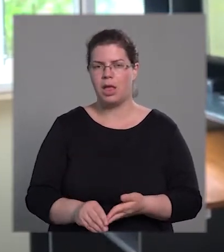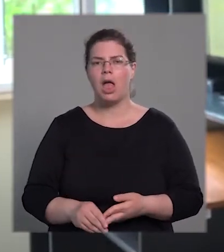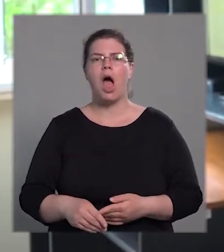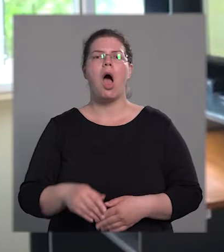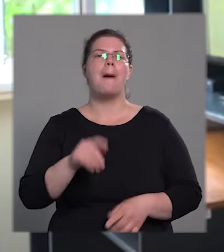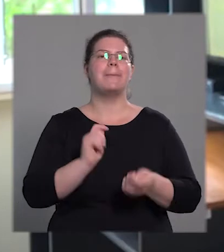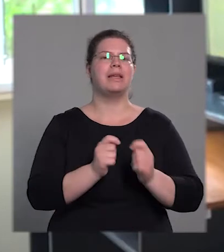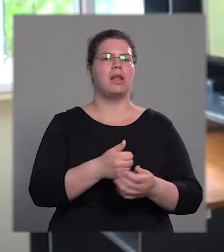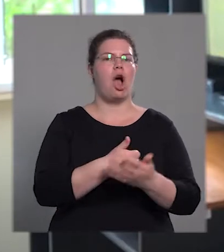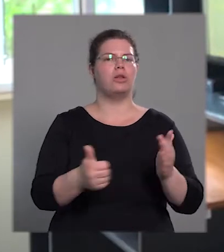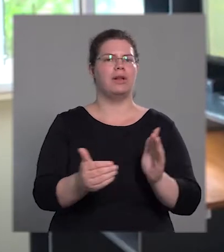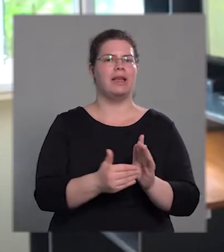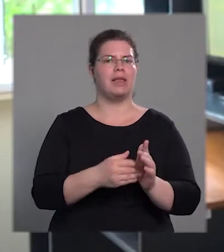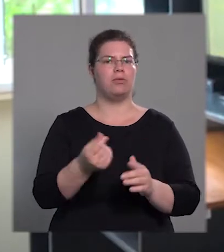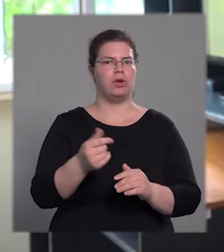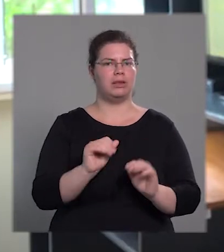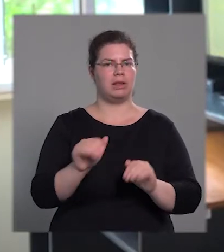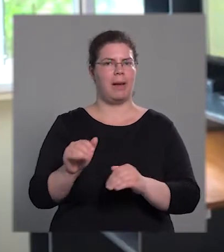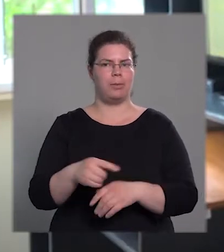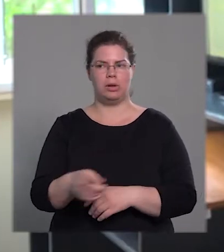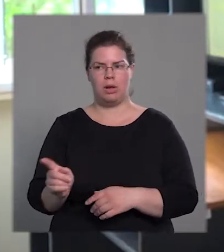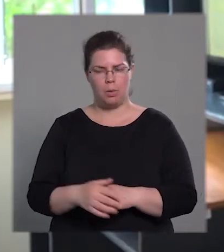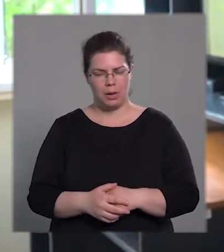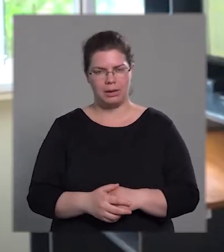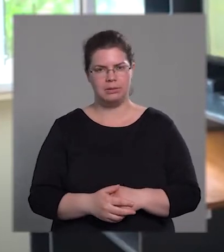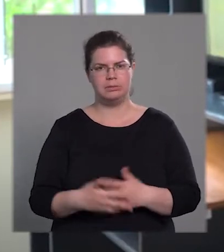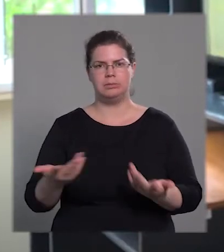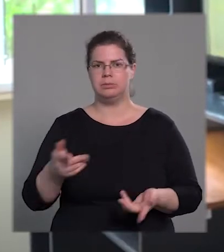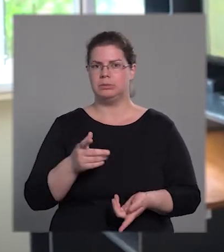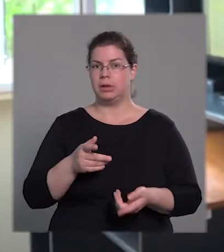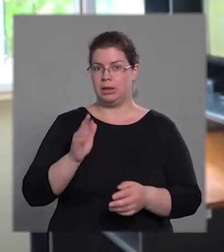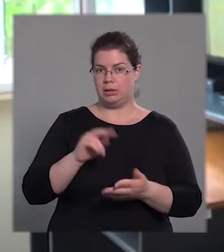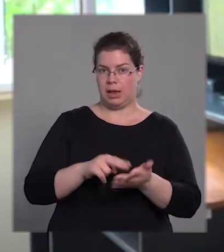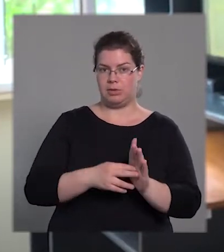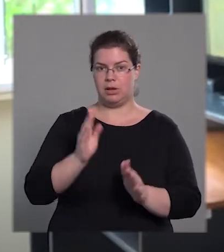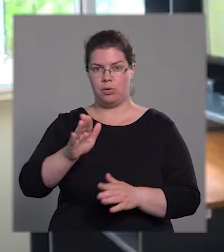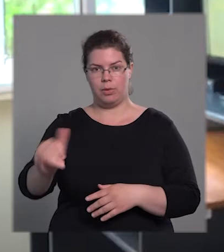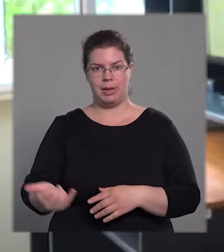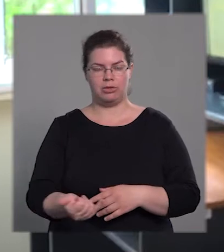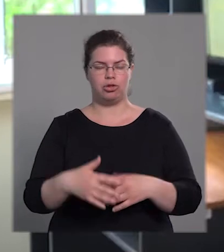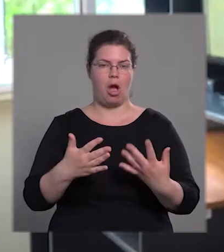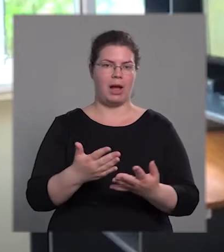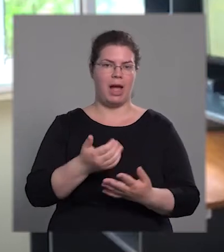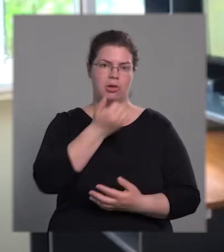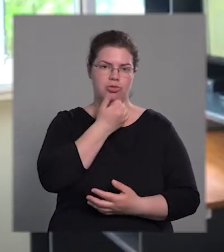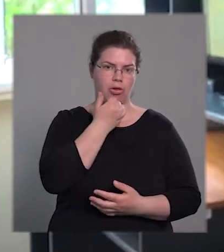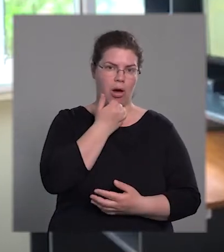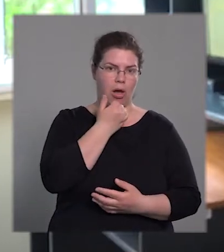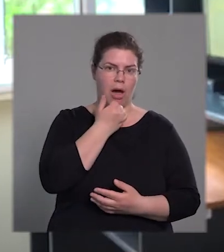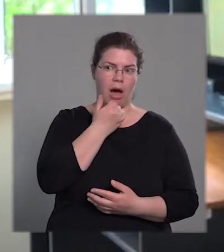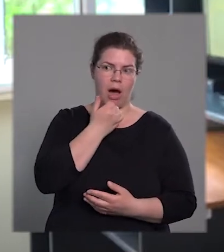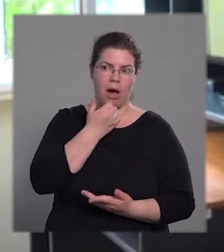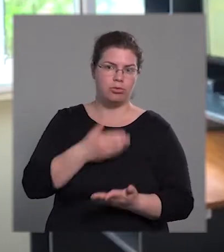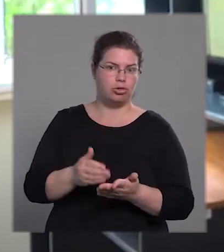ezer forinttal támogatta őket. Tervezik a jövőben is azt, hogy akár saját kontóra is elviszik a